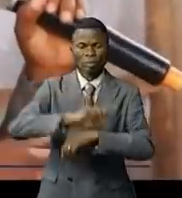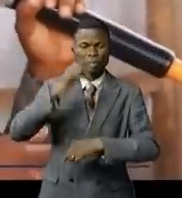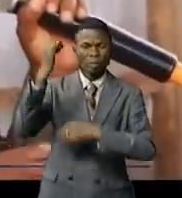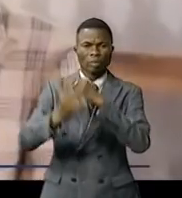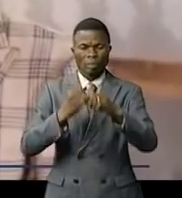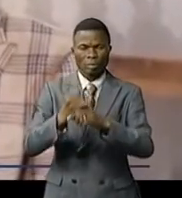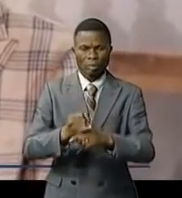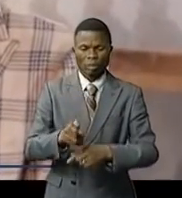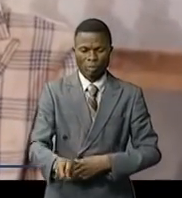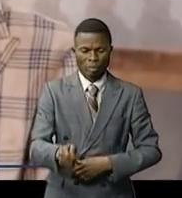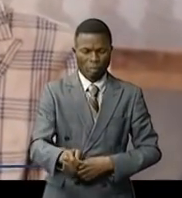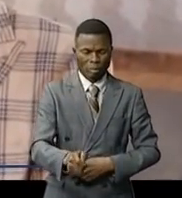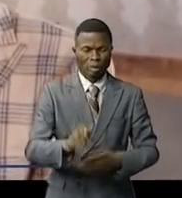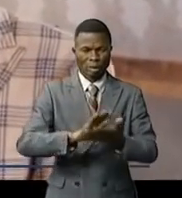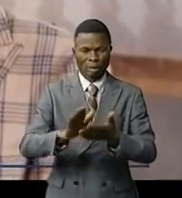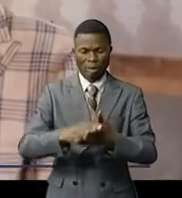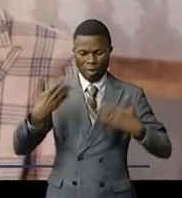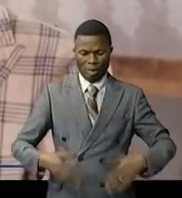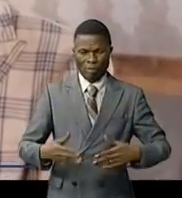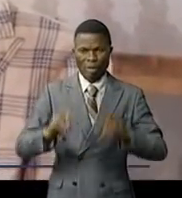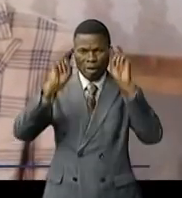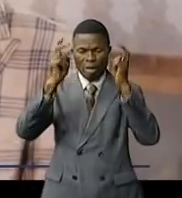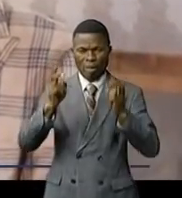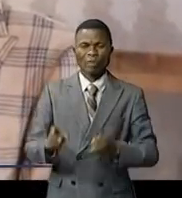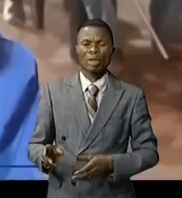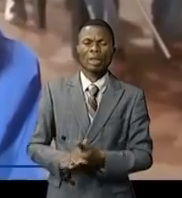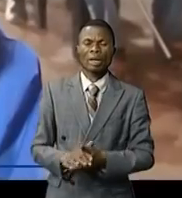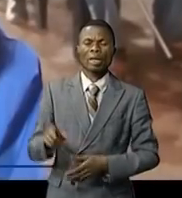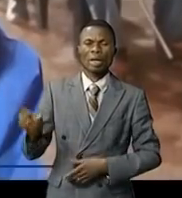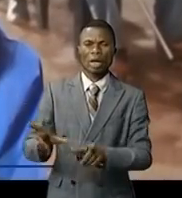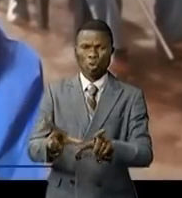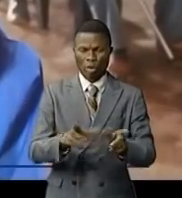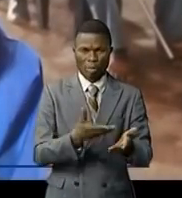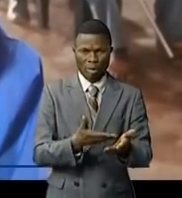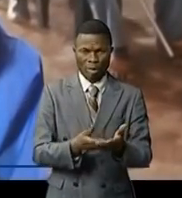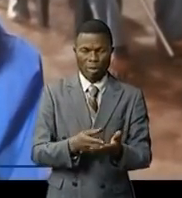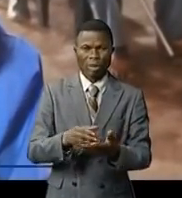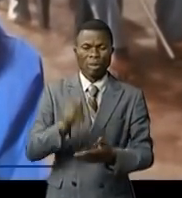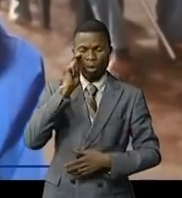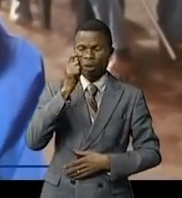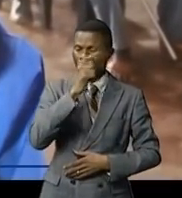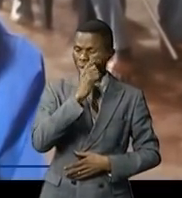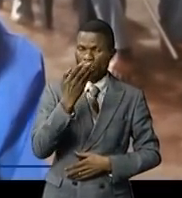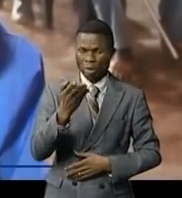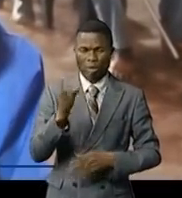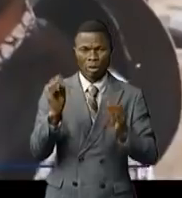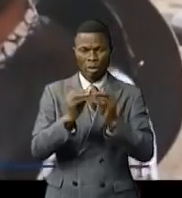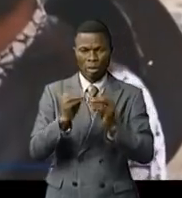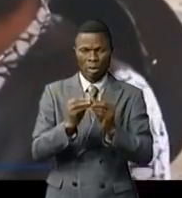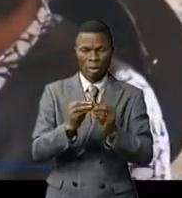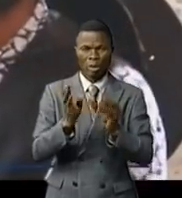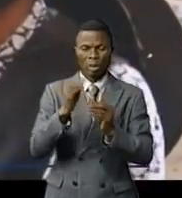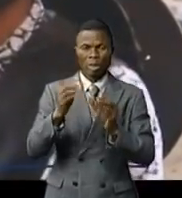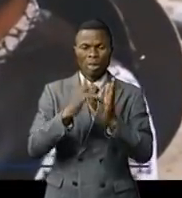internationale de la canne blanche a été célébrée dans la ville de Kolwezi ce 15 octobre. C'est ainsi que les déficients visuels s'y sont réunis dans l'assemblée